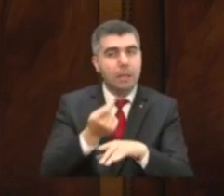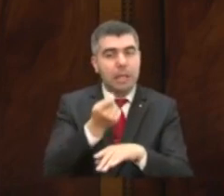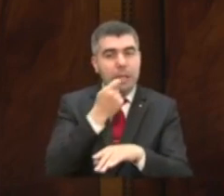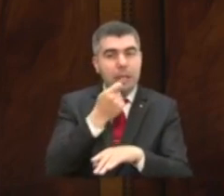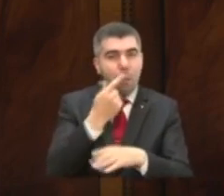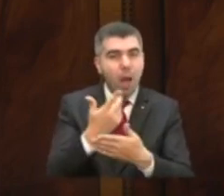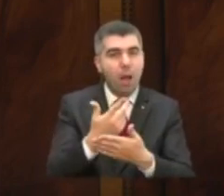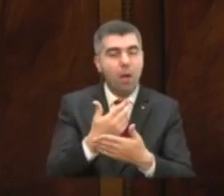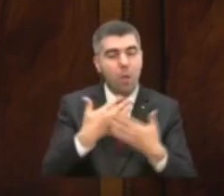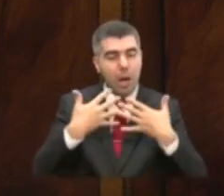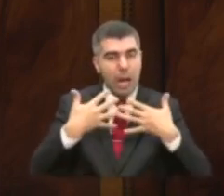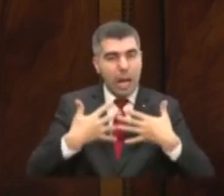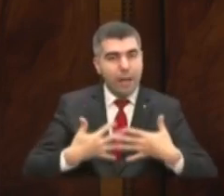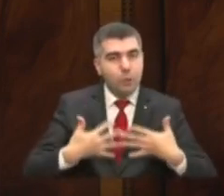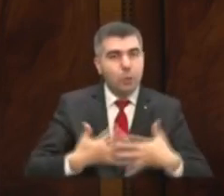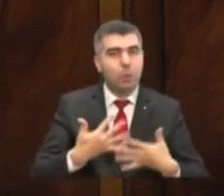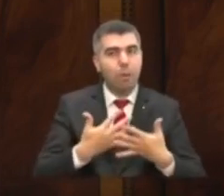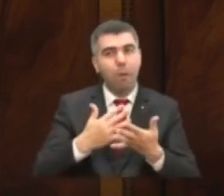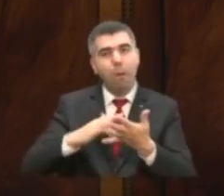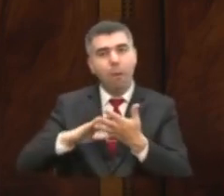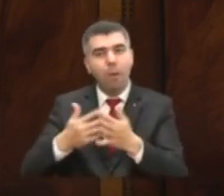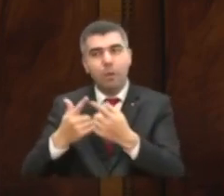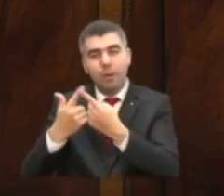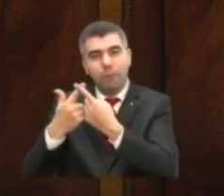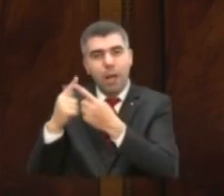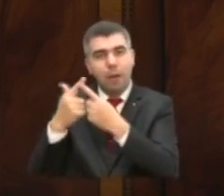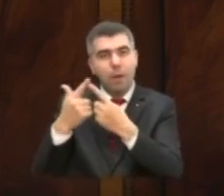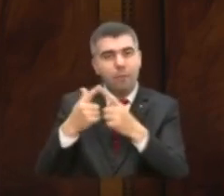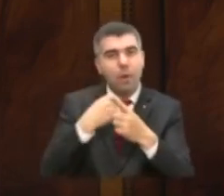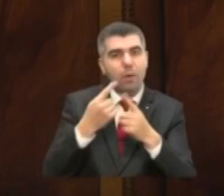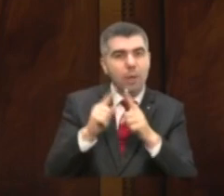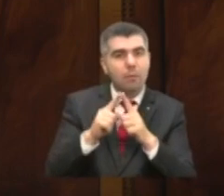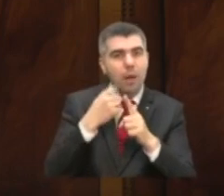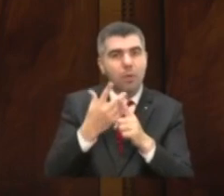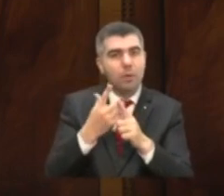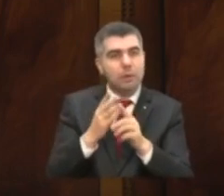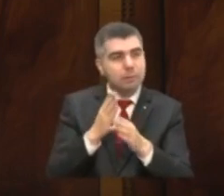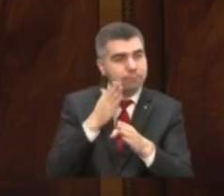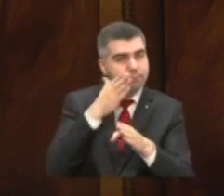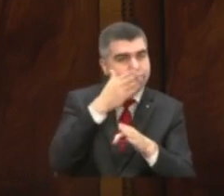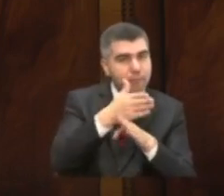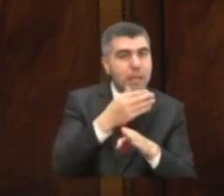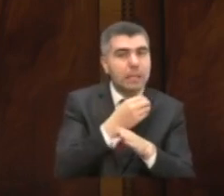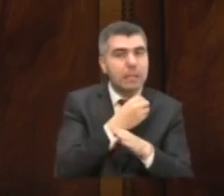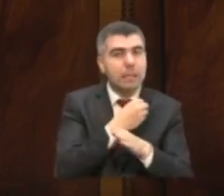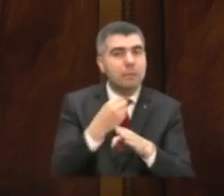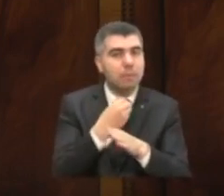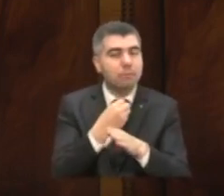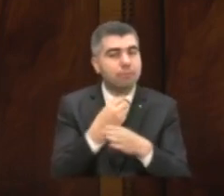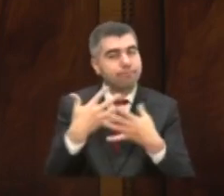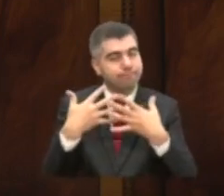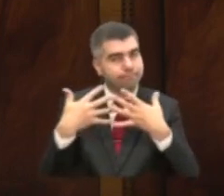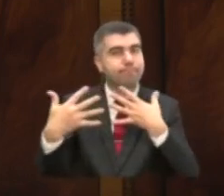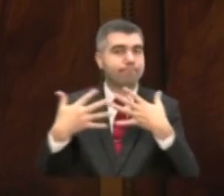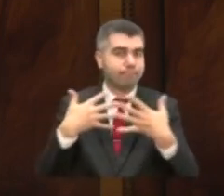والمستلزمات الطبية وتدارك العجز الكبير الذي تعرفه بنيات الاستقبال والمستعجلات. فنظام